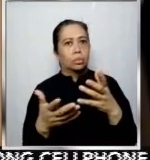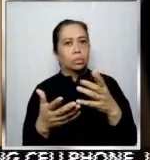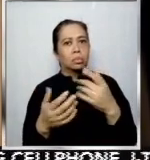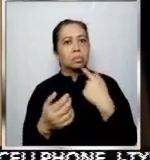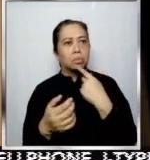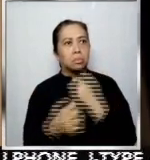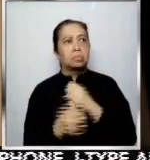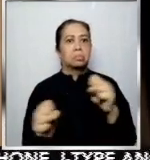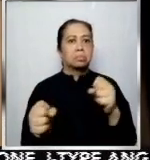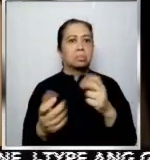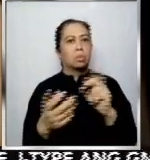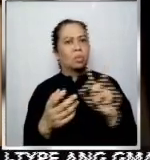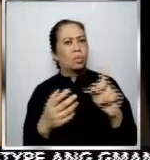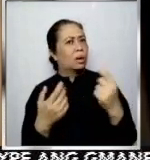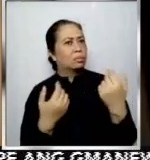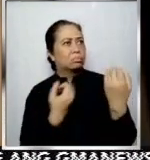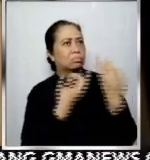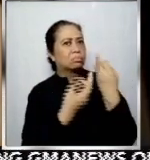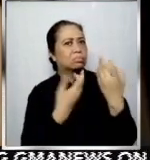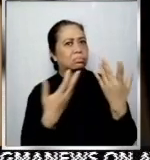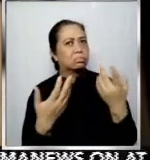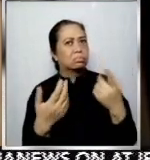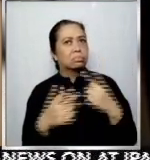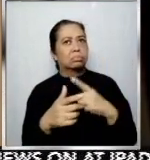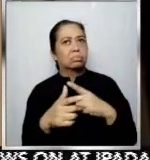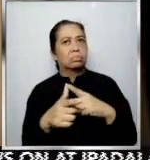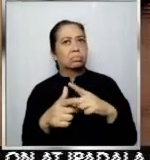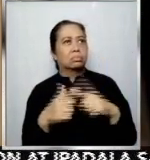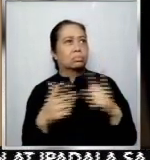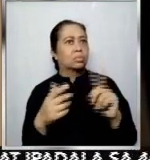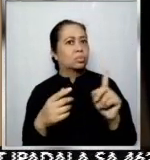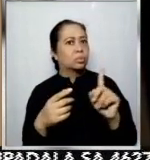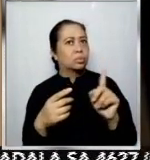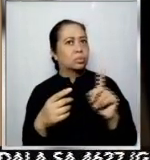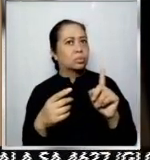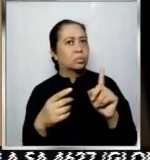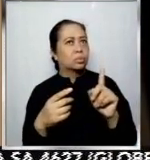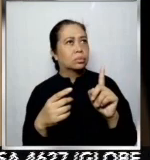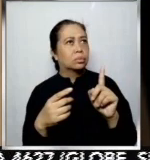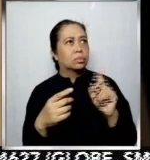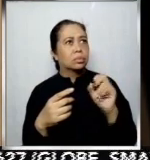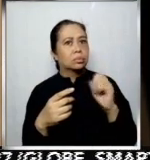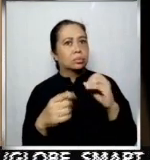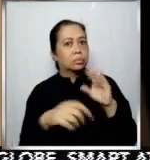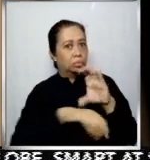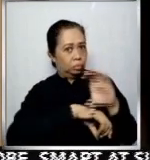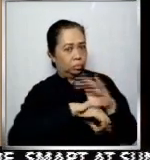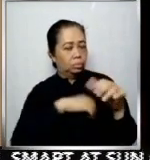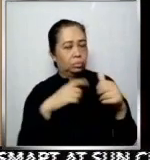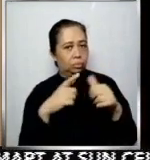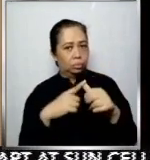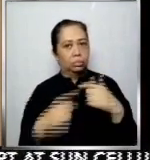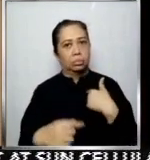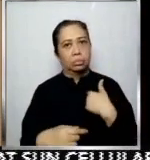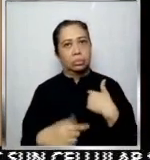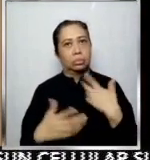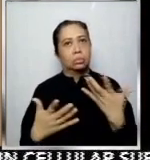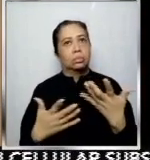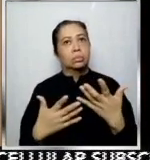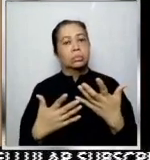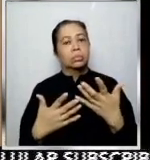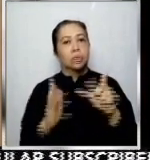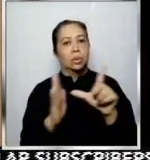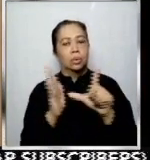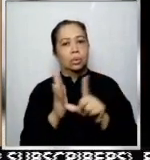Ano ba talaga? Tapos... Diba, kaya magko-consult na muna kami ng lawyer kung ano